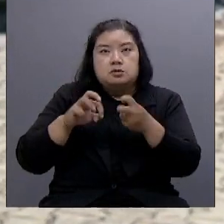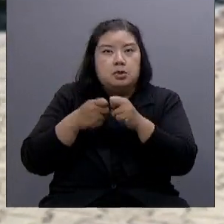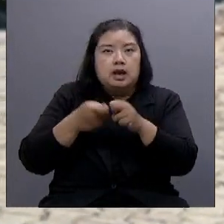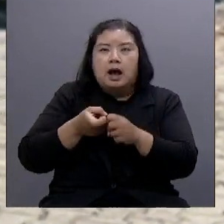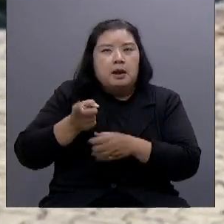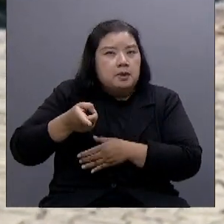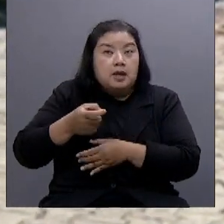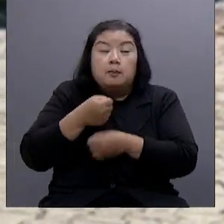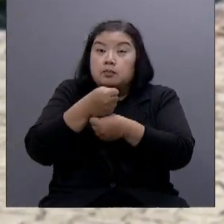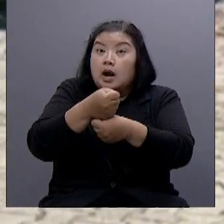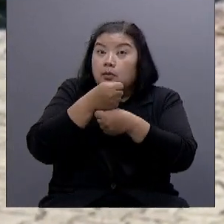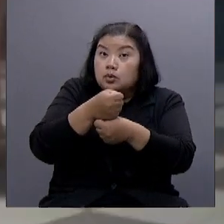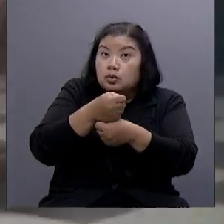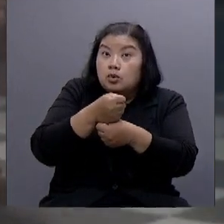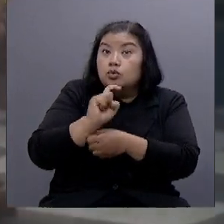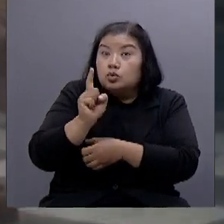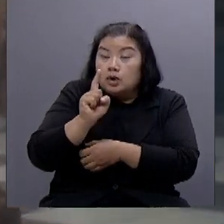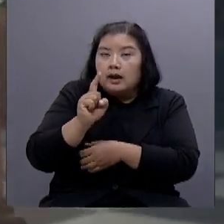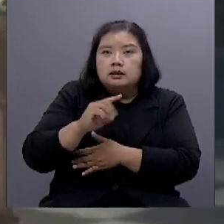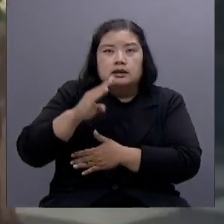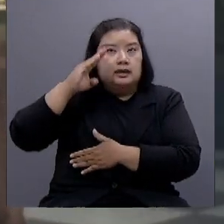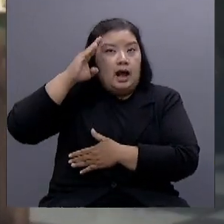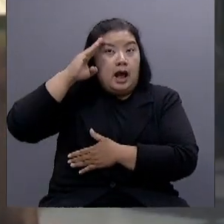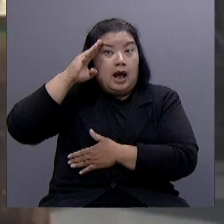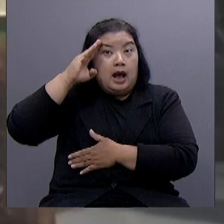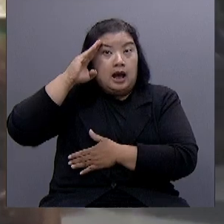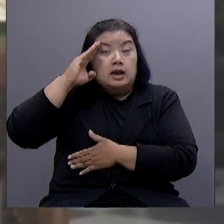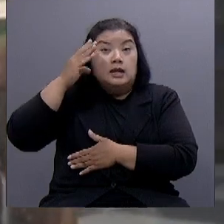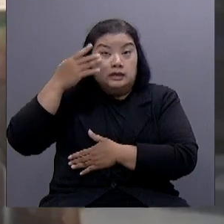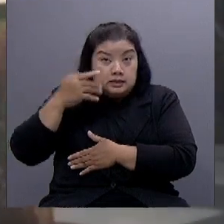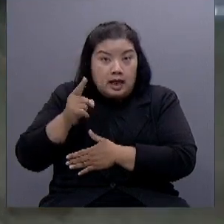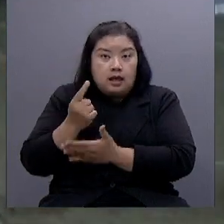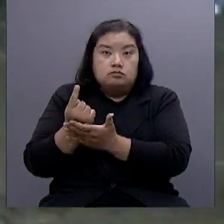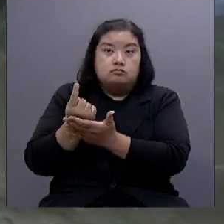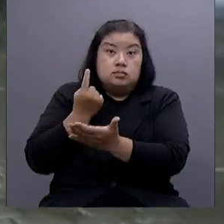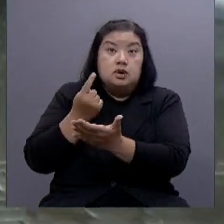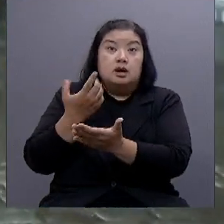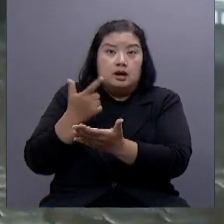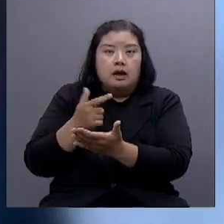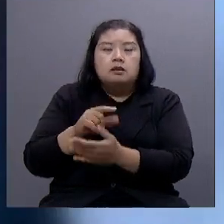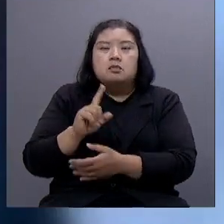งต่อต้านการบังคับเกณฑ์ทหารเพื่อไปรบในยูเครน